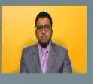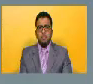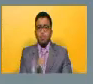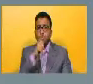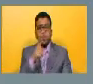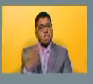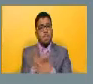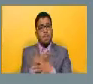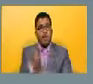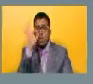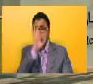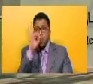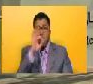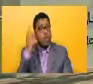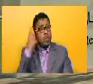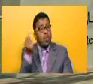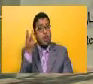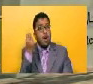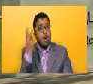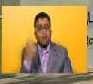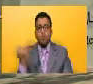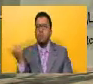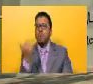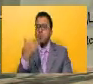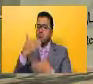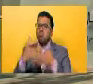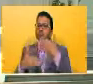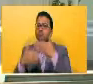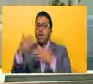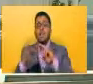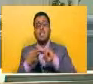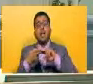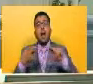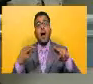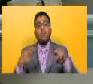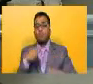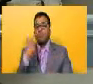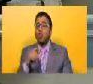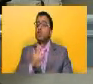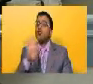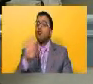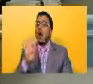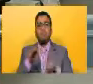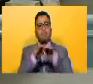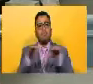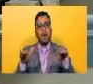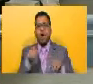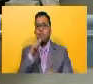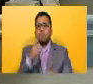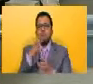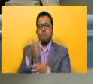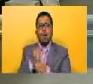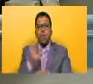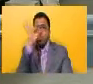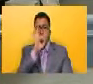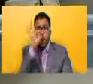لأن التراث والثقافة هما اللبنة الأساسية للسلام واستقرار الشعوب، احتضن معهد الشارقة